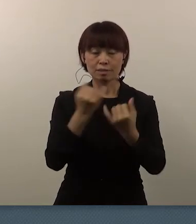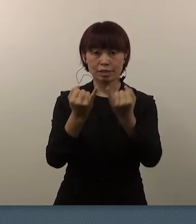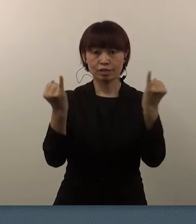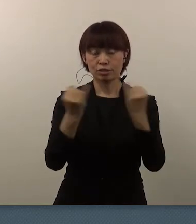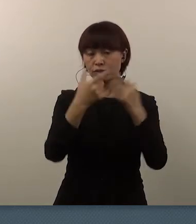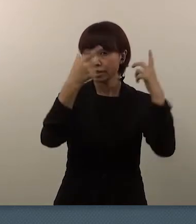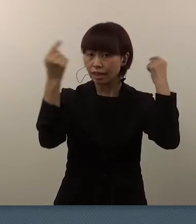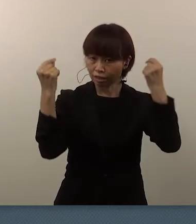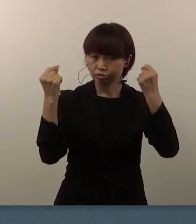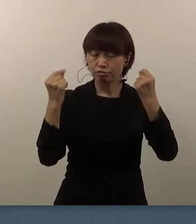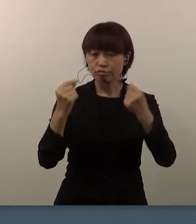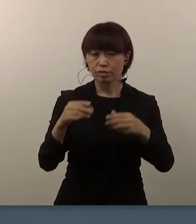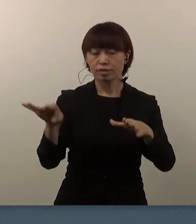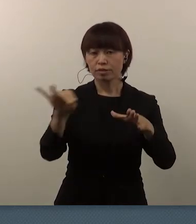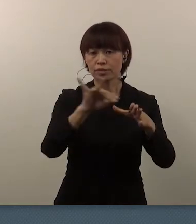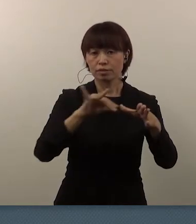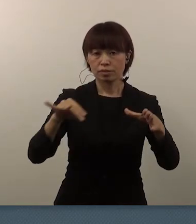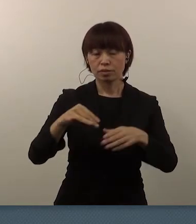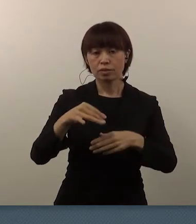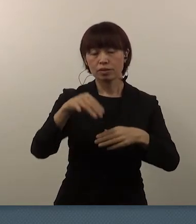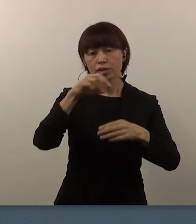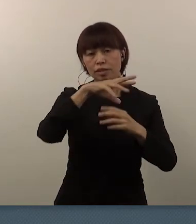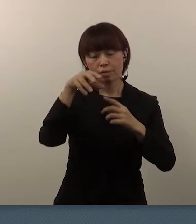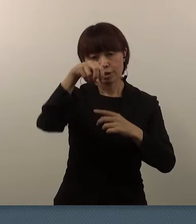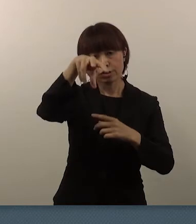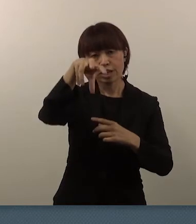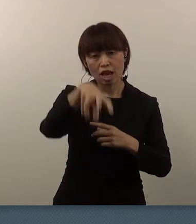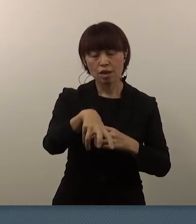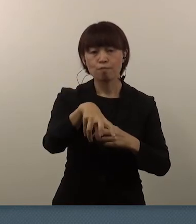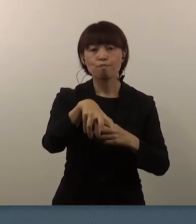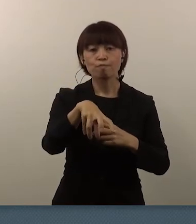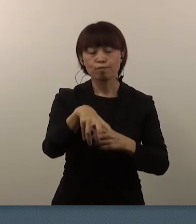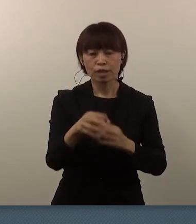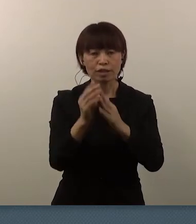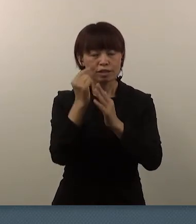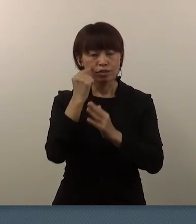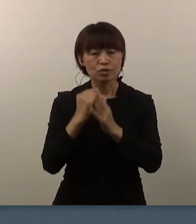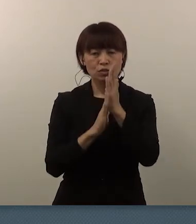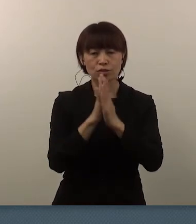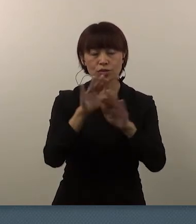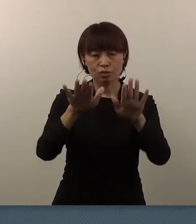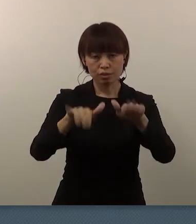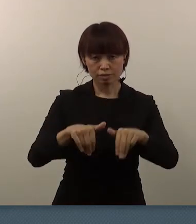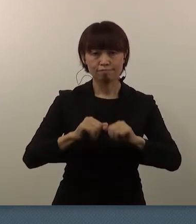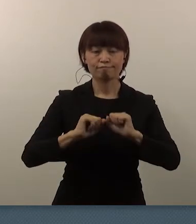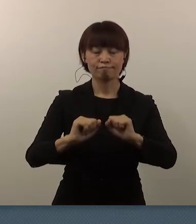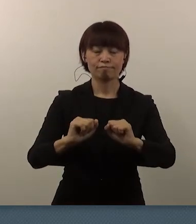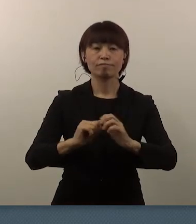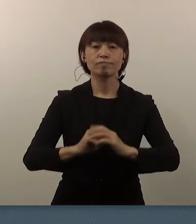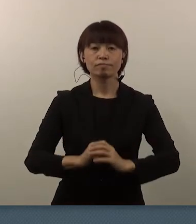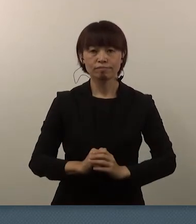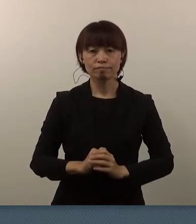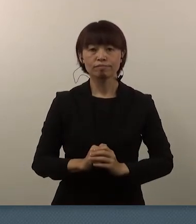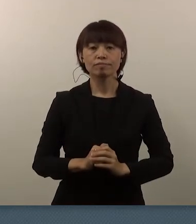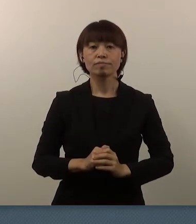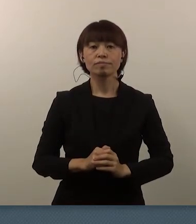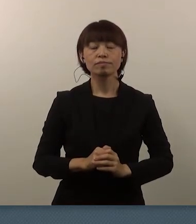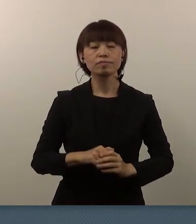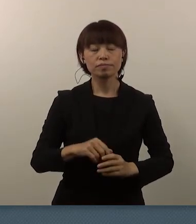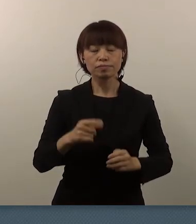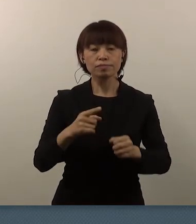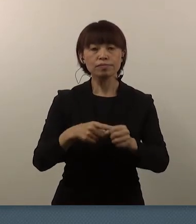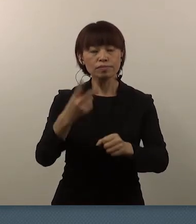久井やまゆり園事件追悼式に出席いたします。 一昨年7月26日に発生した凄惨な事件